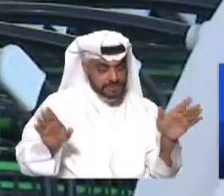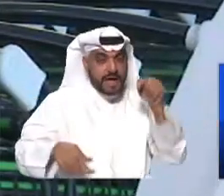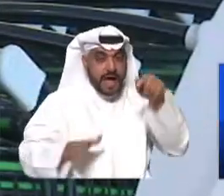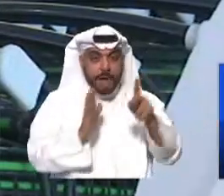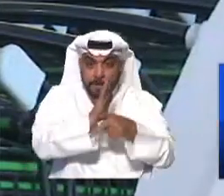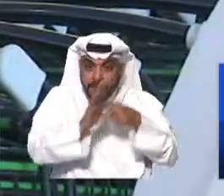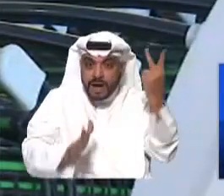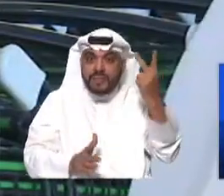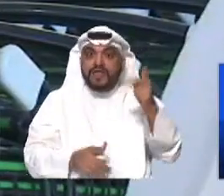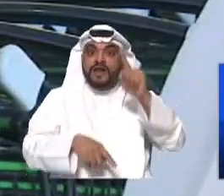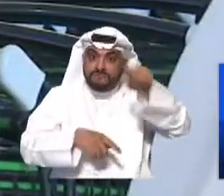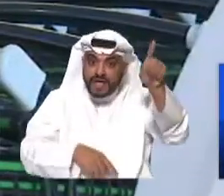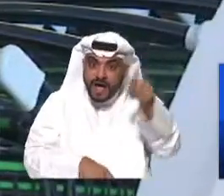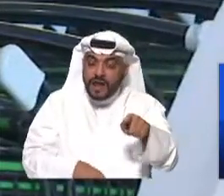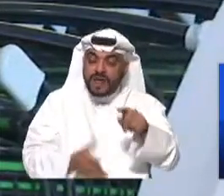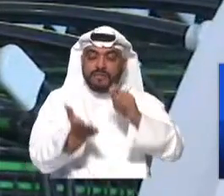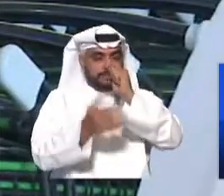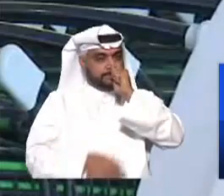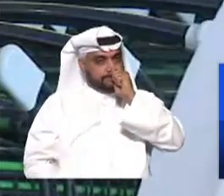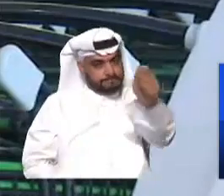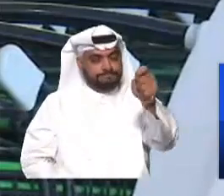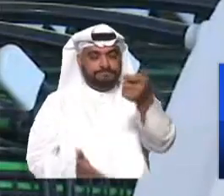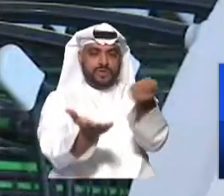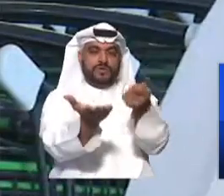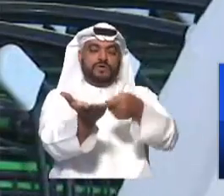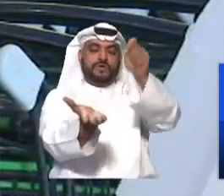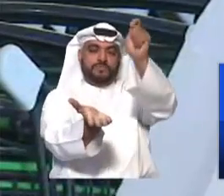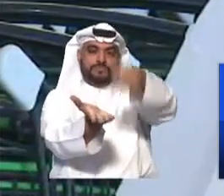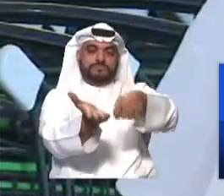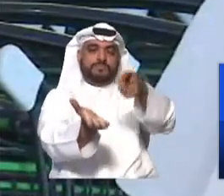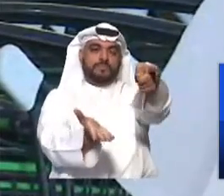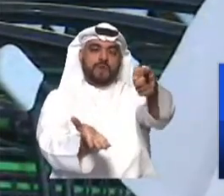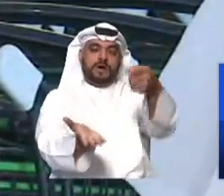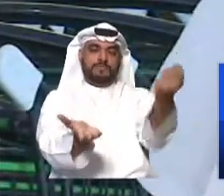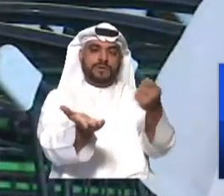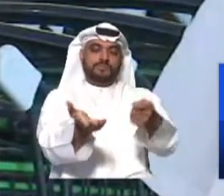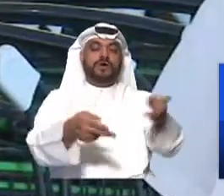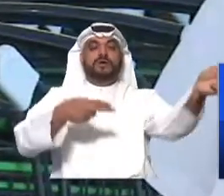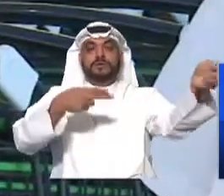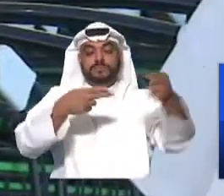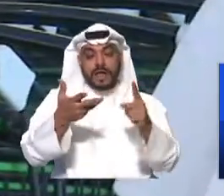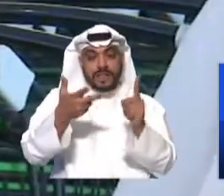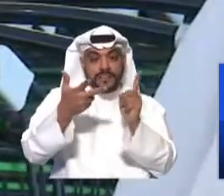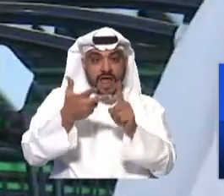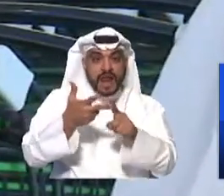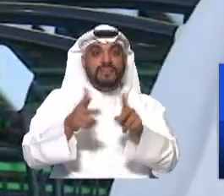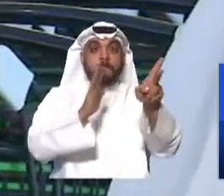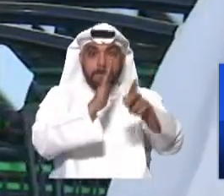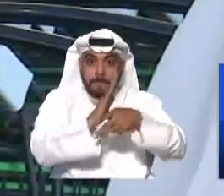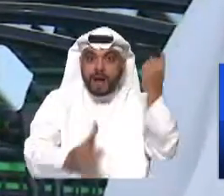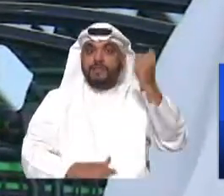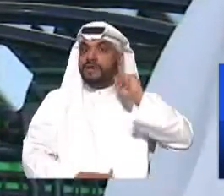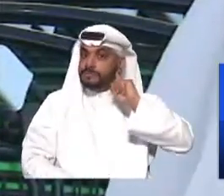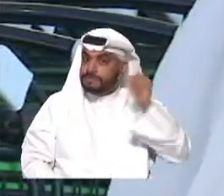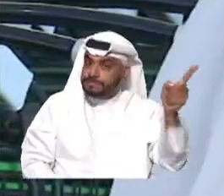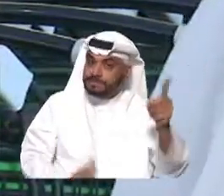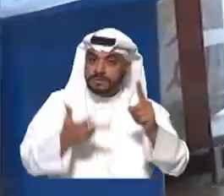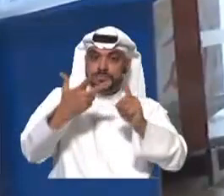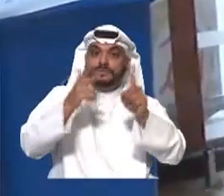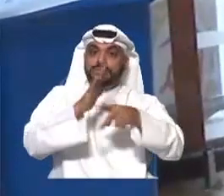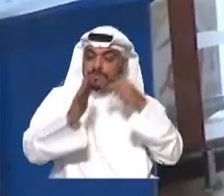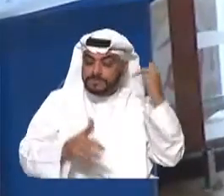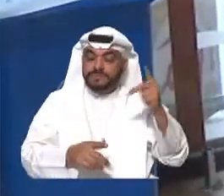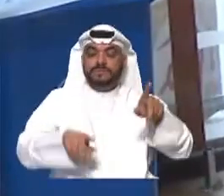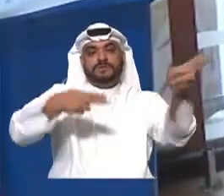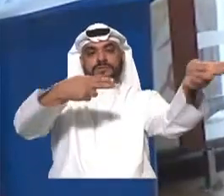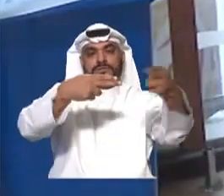المخالف، وتتكرر العملية، وفي حال تكرار المخالفة نقوم بعمل محضر إغلاق للمحل المخالف. وبالنسبة للشروط اللي نركز عليها